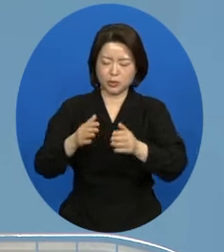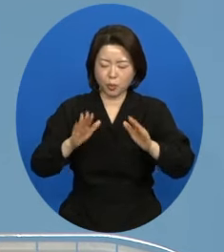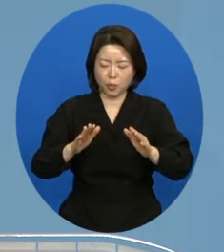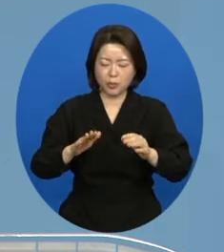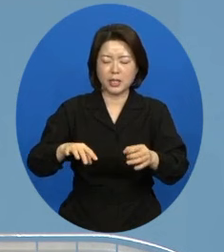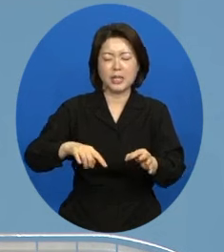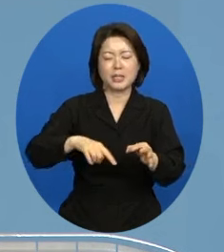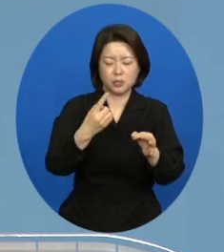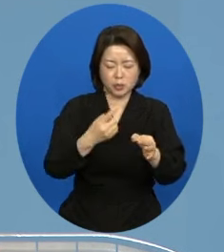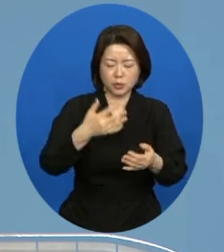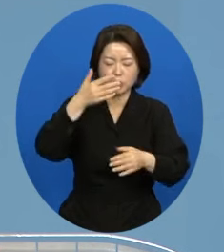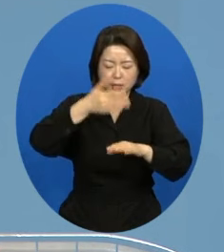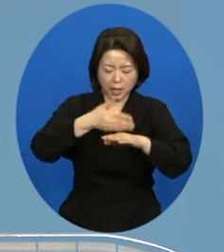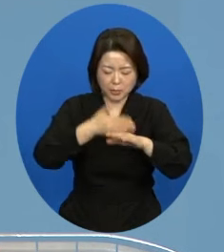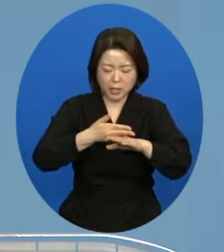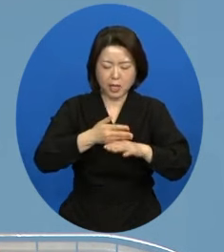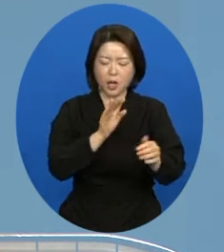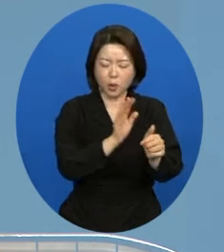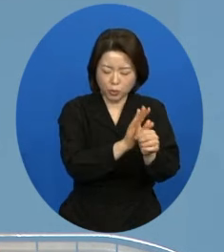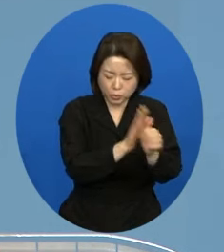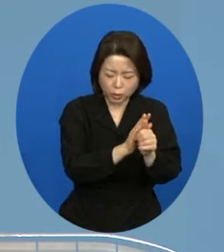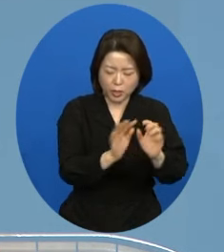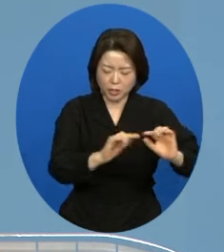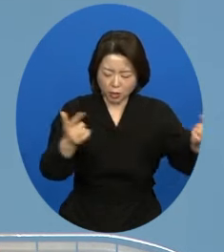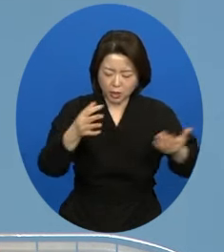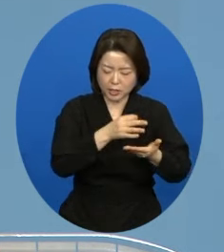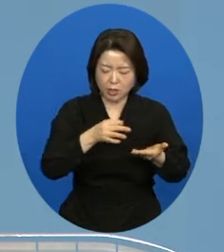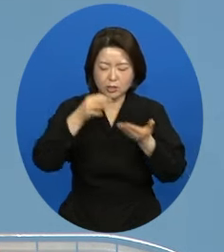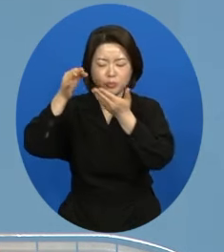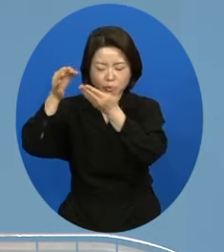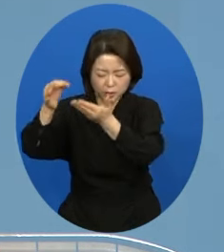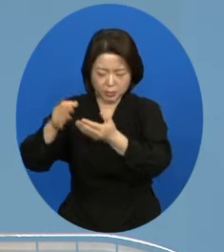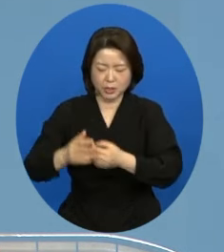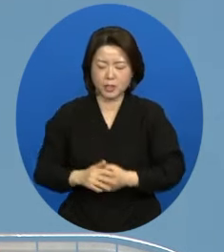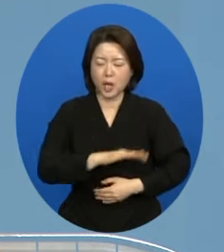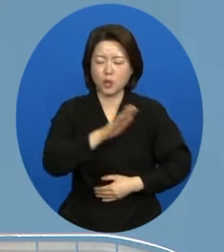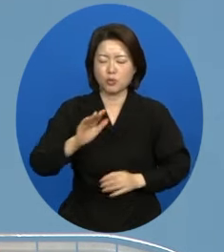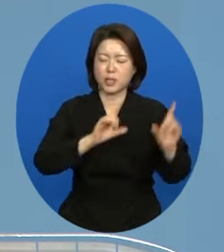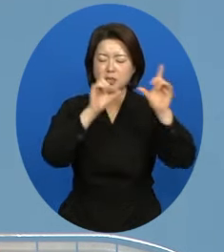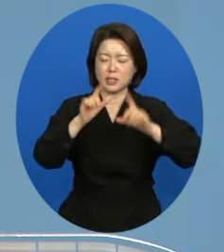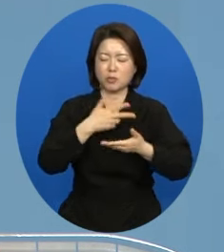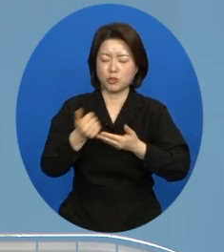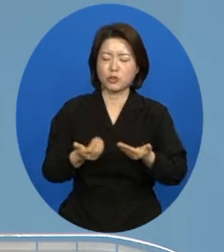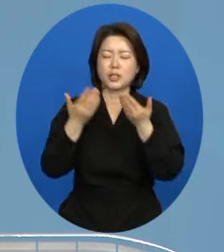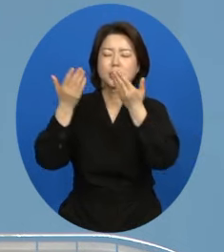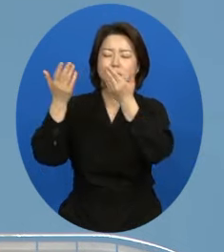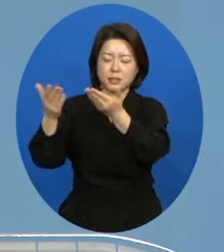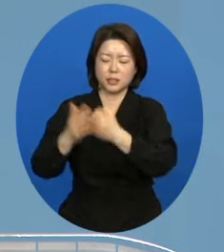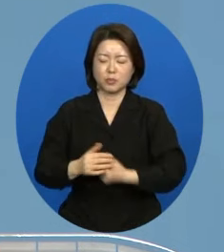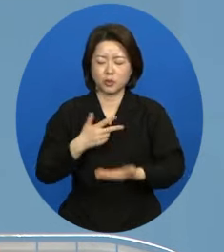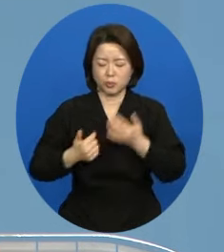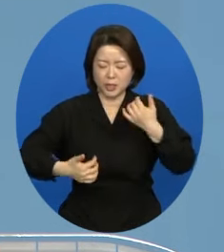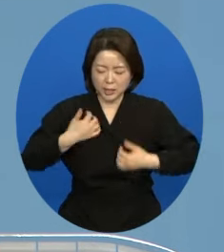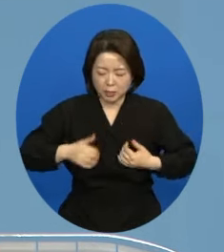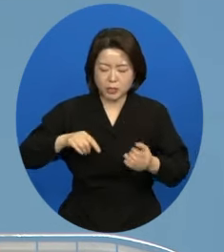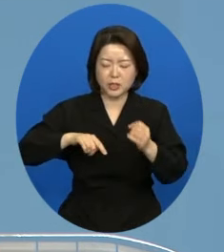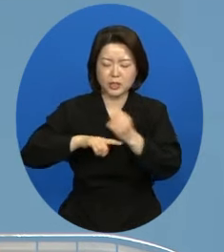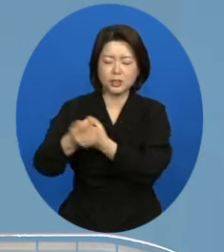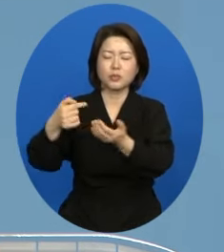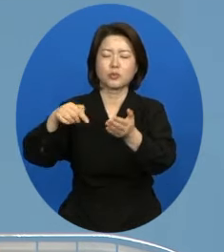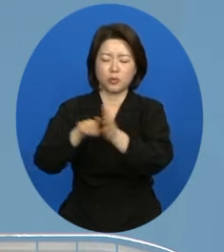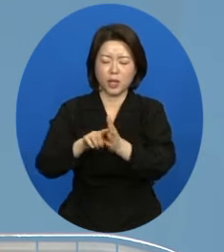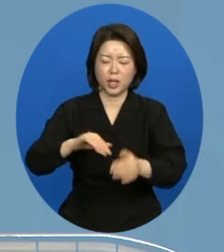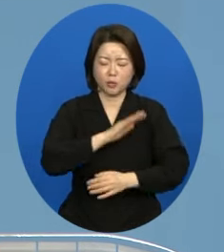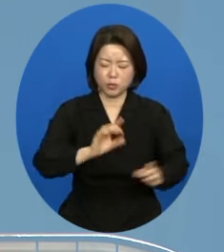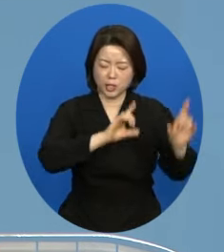일주로 감사 헌금으로 또한 구제 헌금 주님께 올려드리며 우리의 삶을 주님께 바치오니 주의 기쁘신 뜻을 위하여